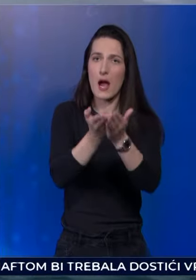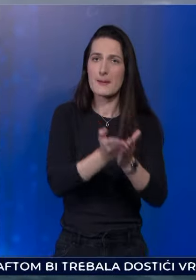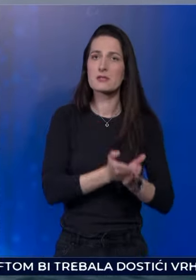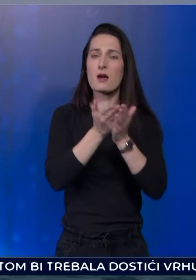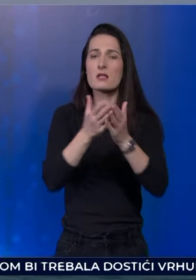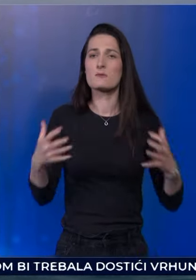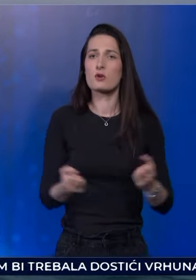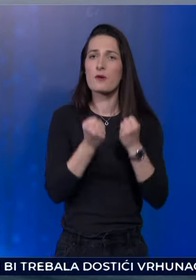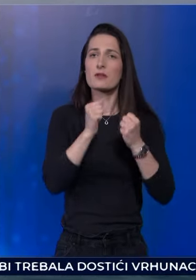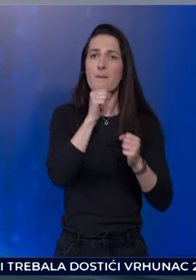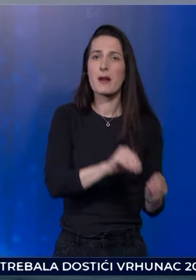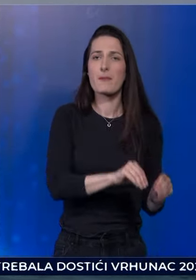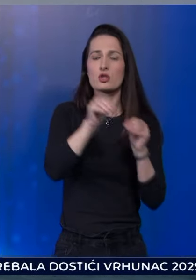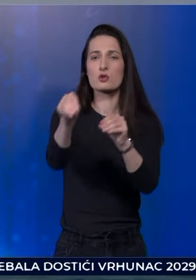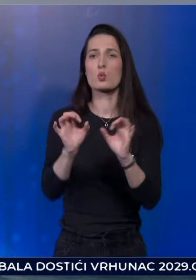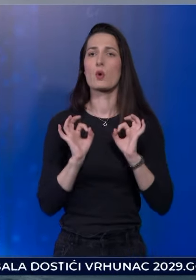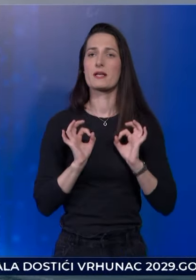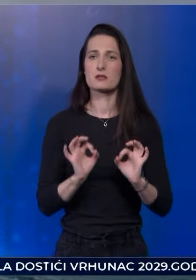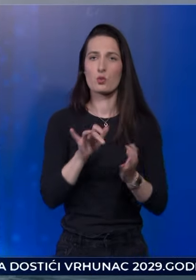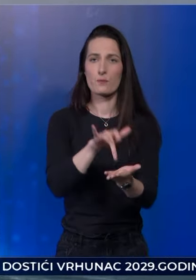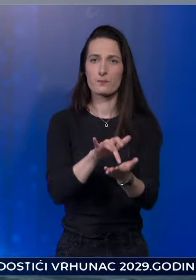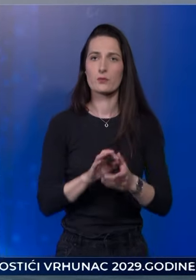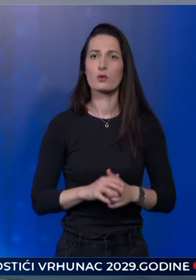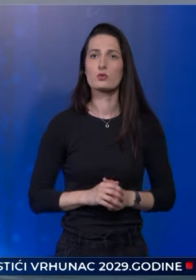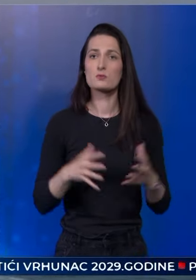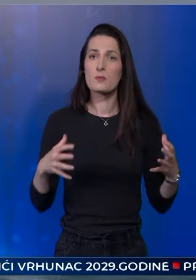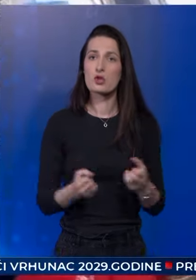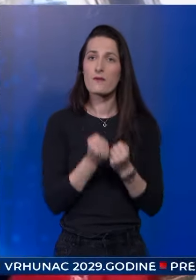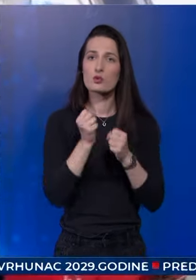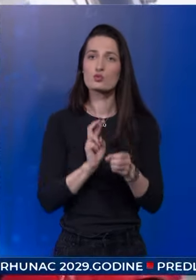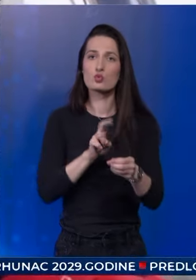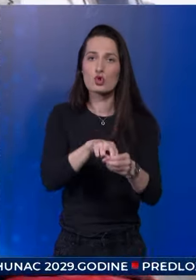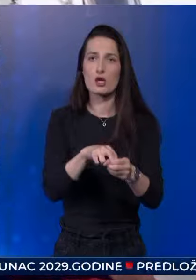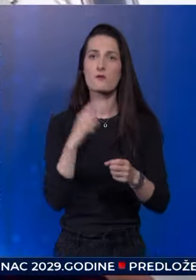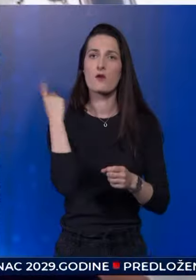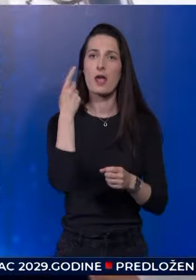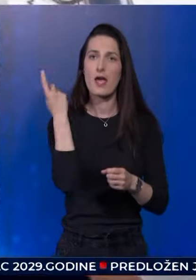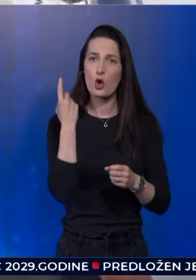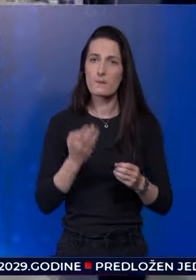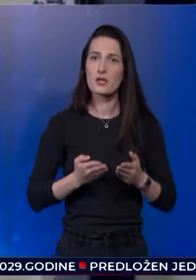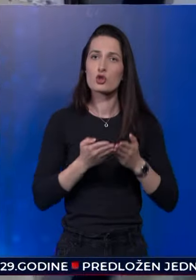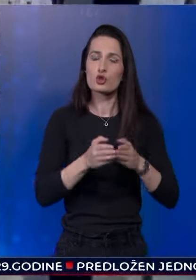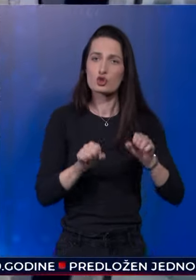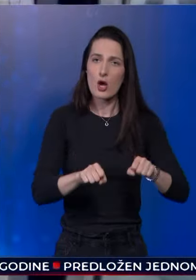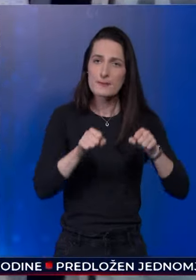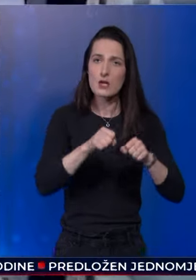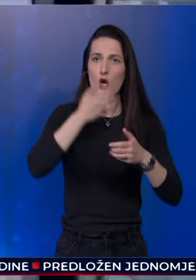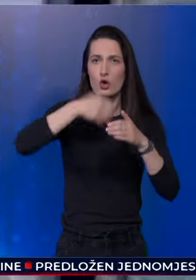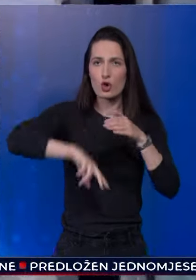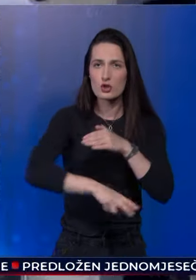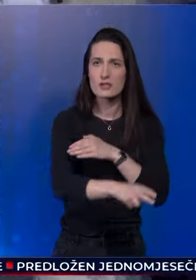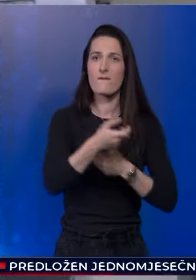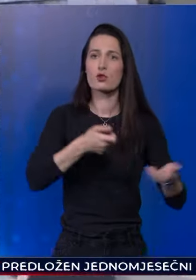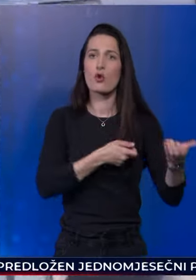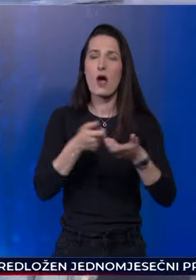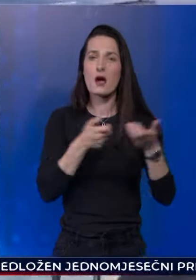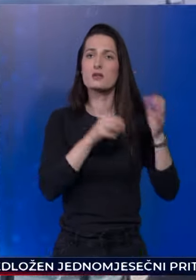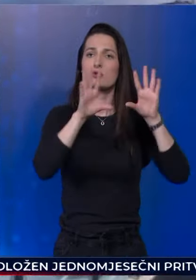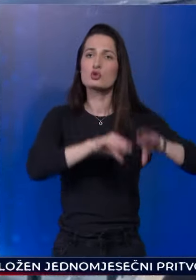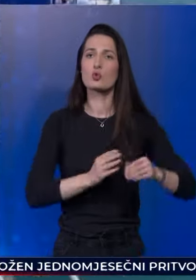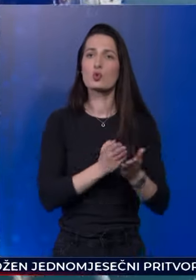za spašavanje i prebačeni na sigurno. U spašavanju su učestvovali helikopter, čamci i ronioci